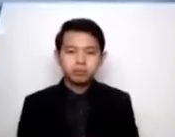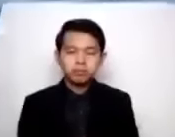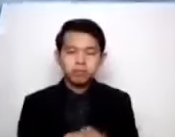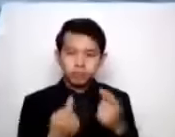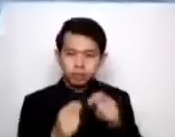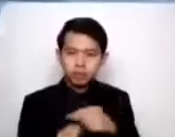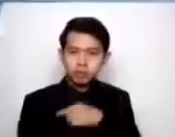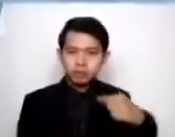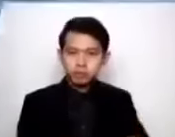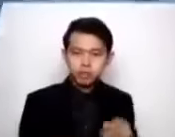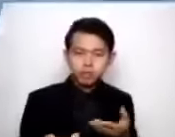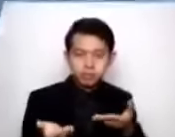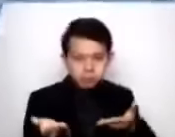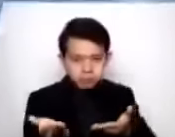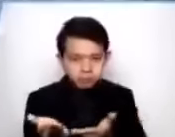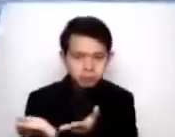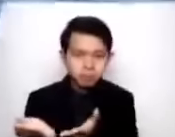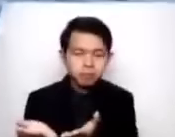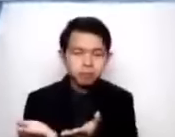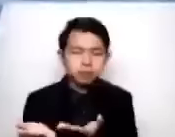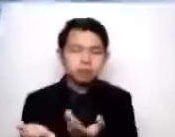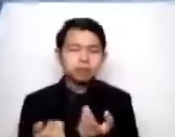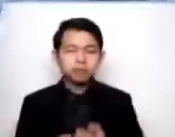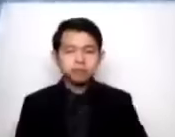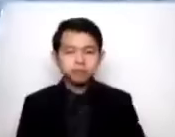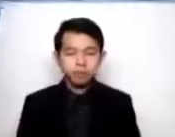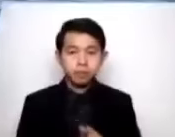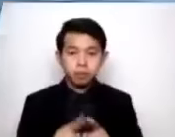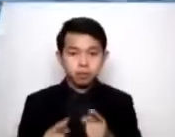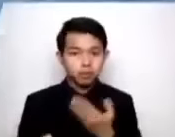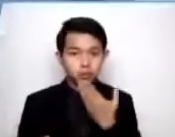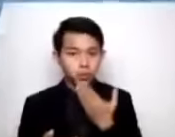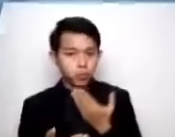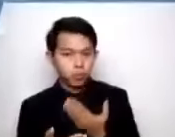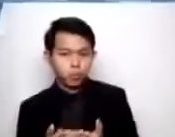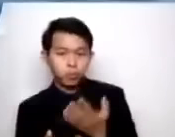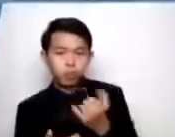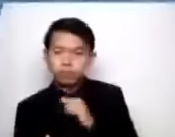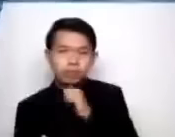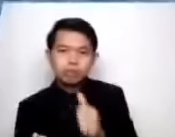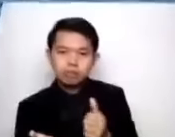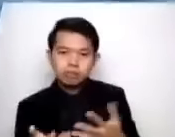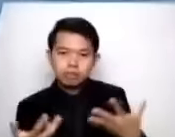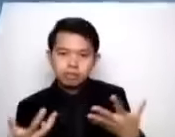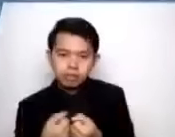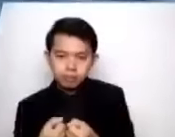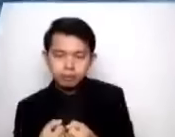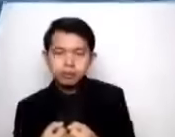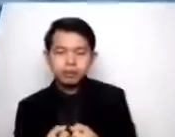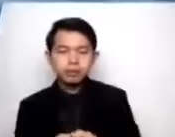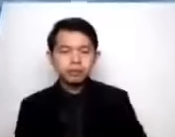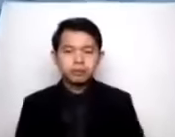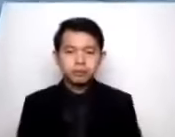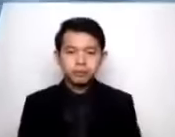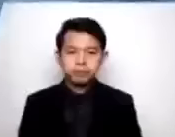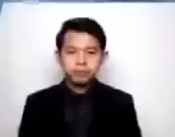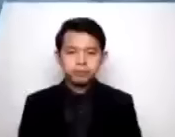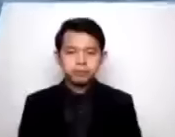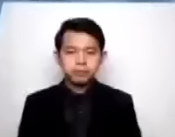banggain ng isang Chinese militia ship. Mabuti na lang at hindi nito inabot ang barko ng BFAR. Chino Gaston nagbabalita para sa